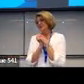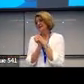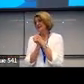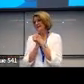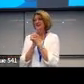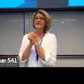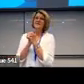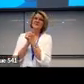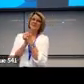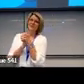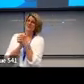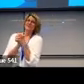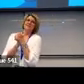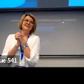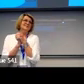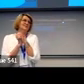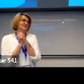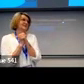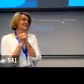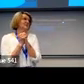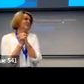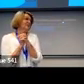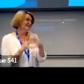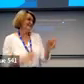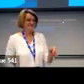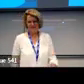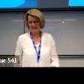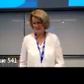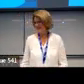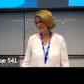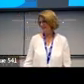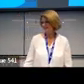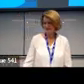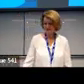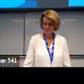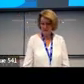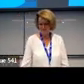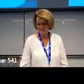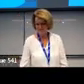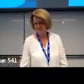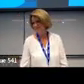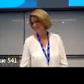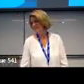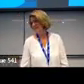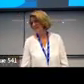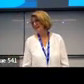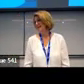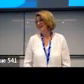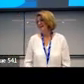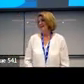1, informatique 1, et en sciences de l'éducation 1 seulement, ce qui peut paraître assez paradoxal tout de même.